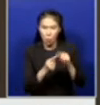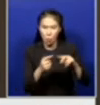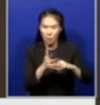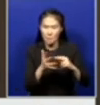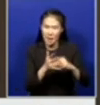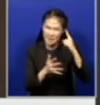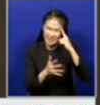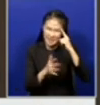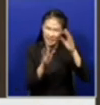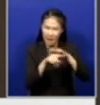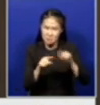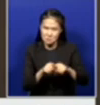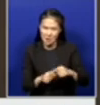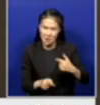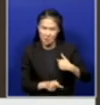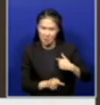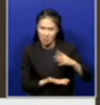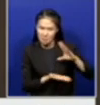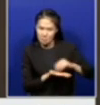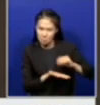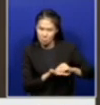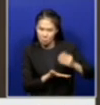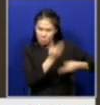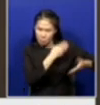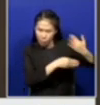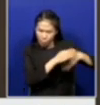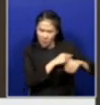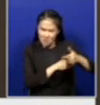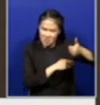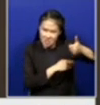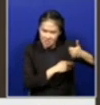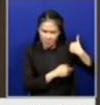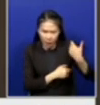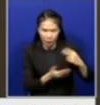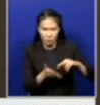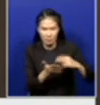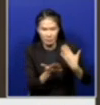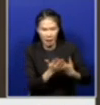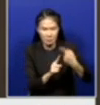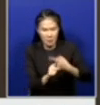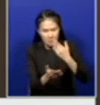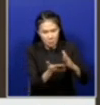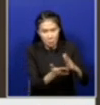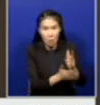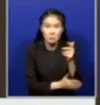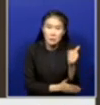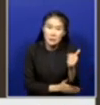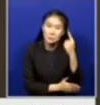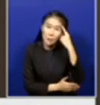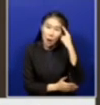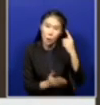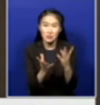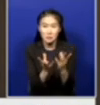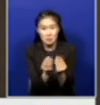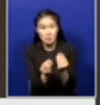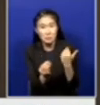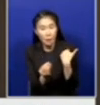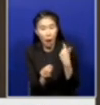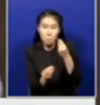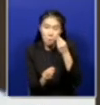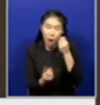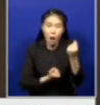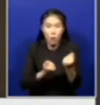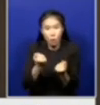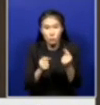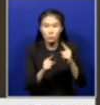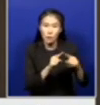กู้นะท่านจะต้องมีเครดิตที่ดีท่านจะต้องมีหลักทรัพย์จะต้องมีทุกสิ่งทุก